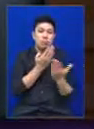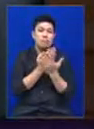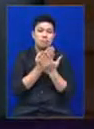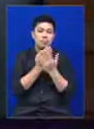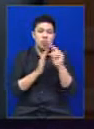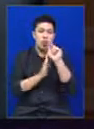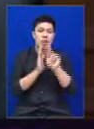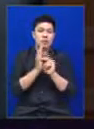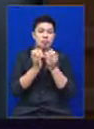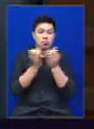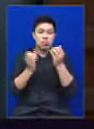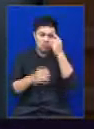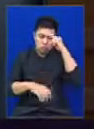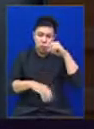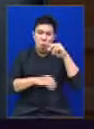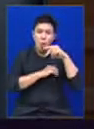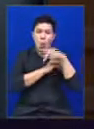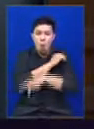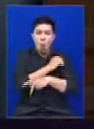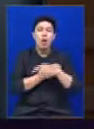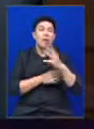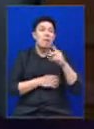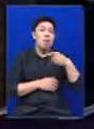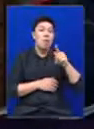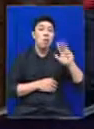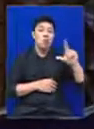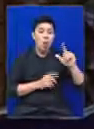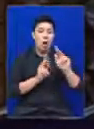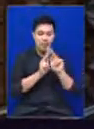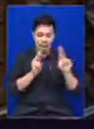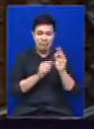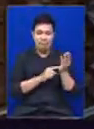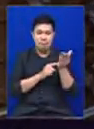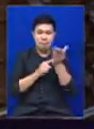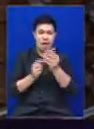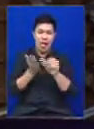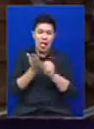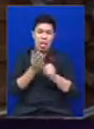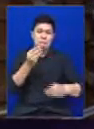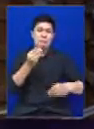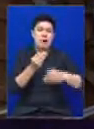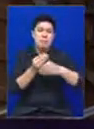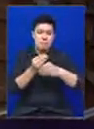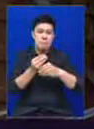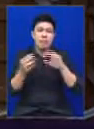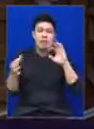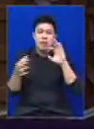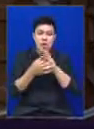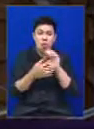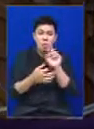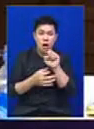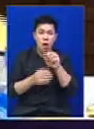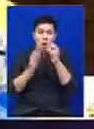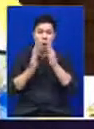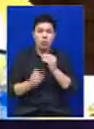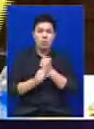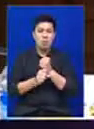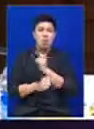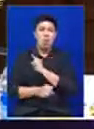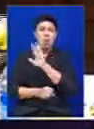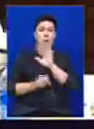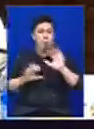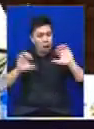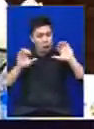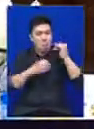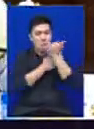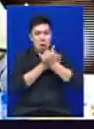ราบปรามการทุจริตที่คณะกรรมการปปช.เสนอให้มีการแก้ไขเพิ่มเติมอนุบัญญัติที่เกี่ยวข้องกับเจ้าหน้าที่ของรัฐของต่าง